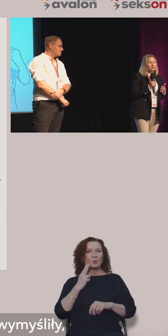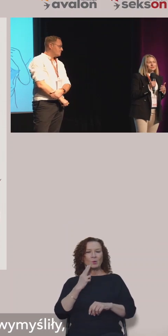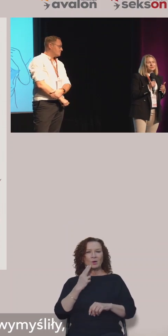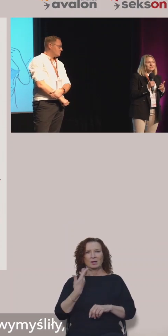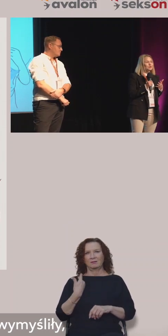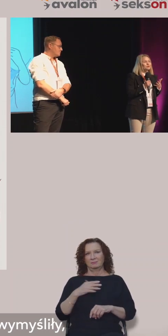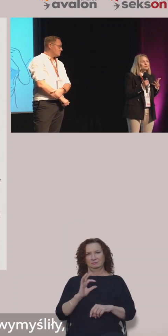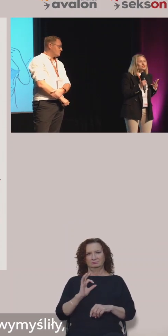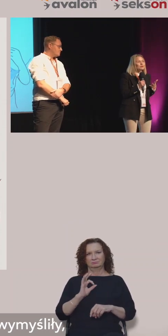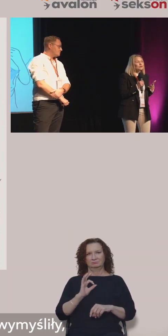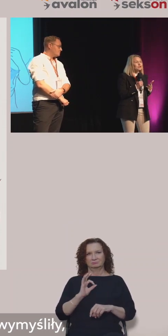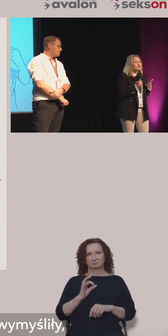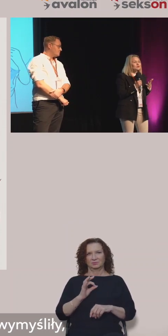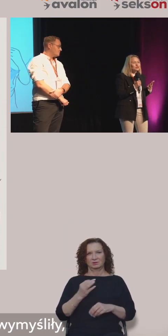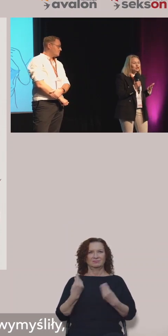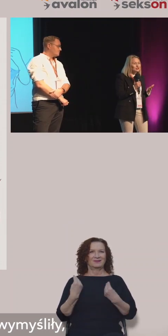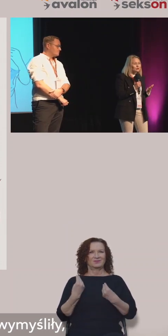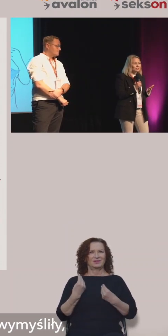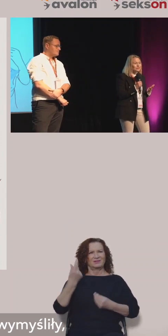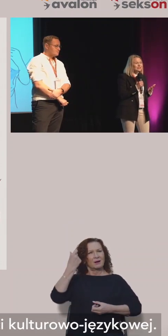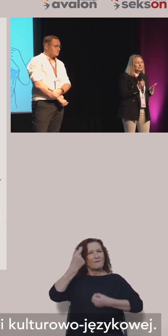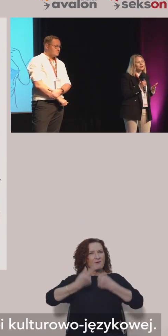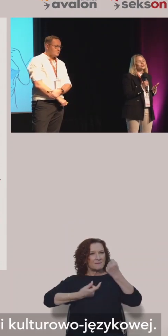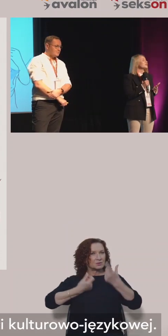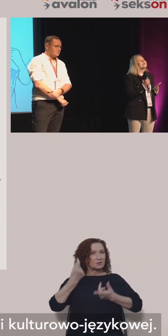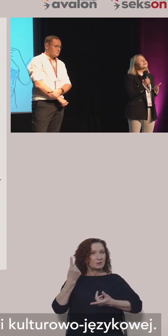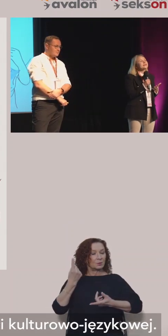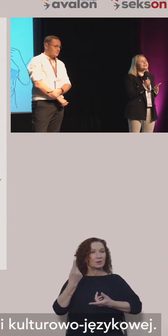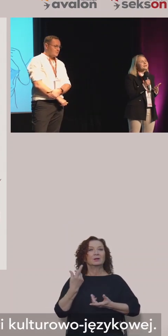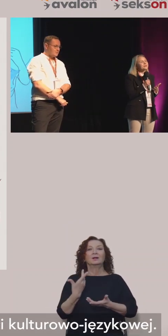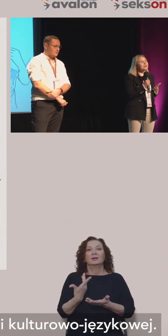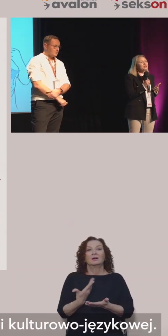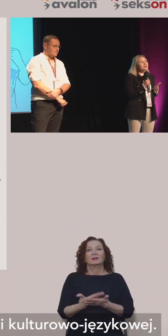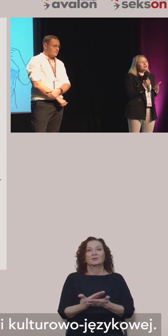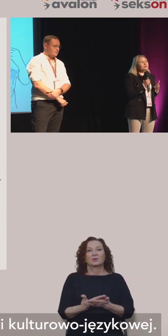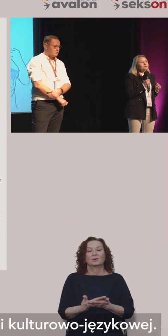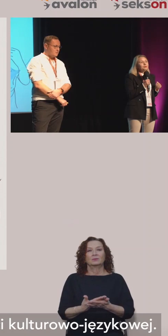to sobie, można powiedzieć, wymyśliły, dlatego że